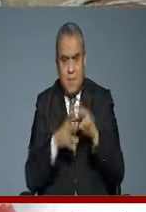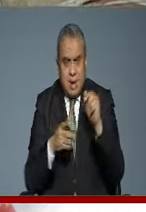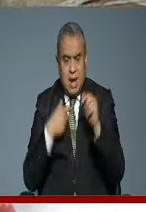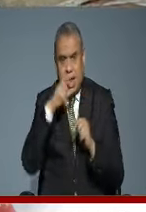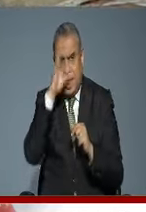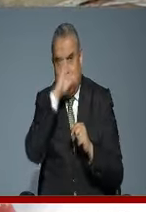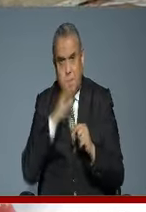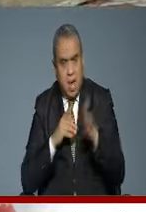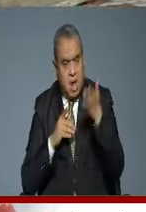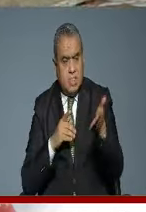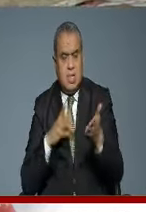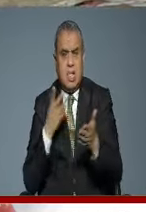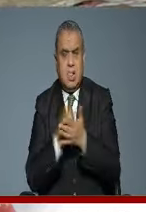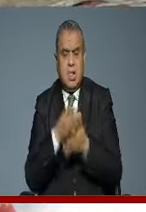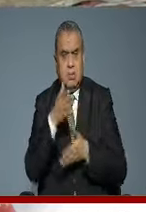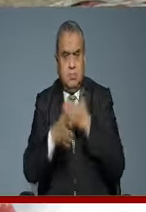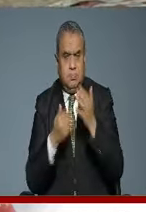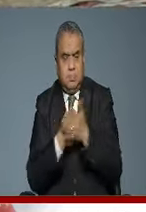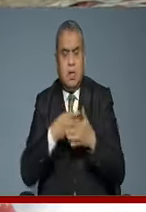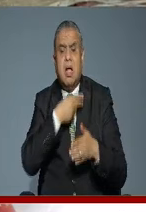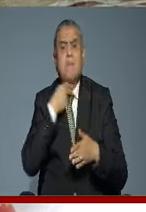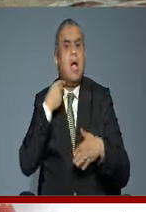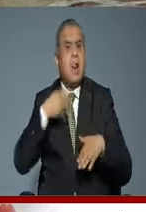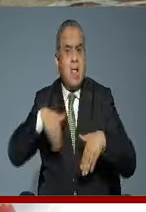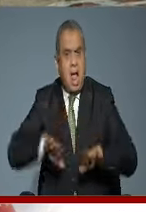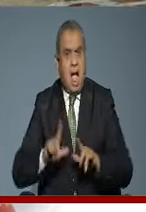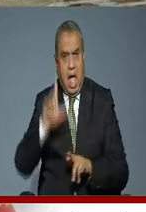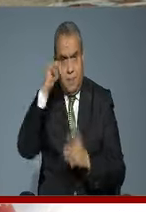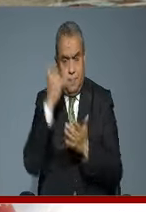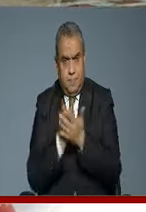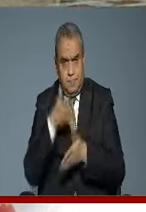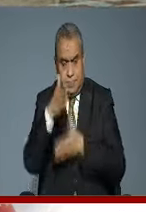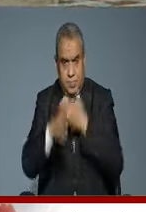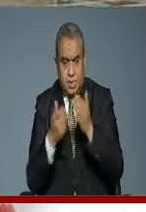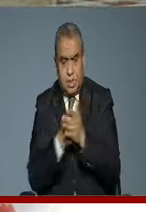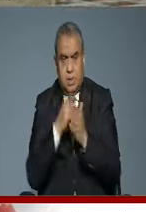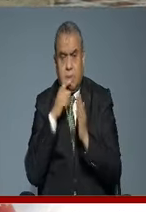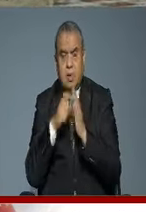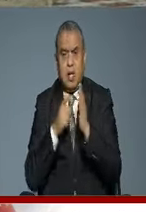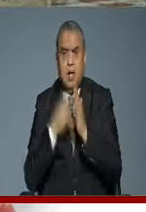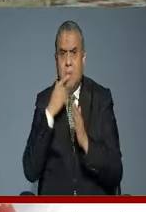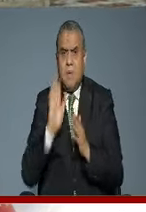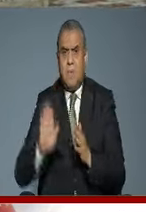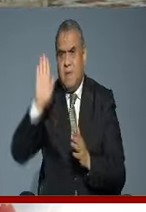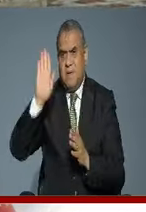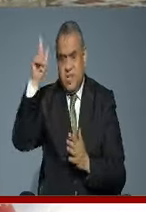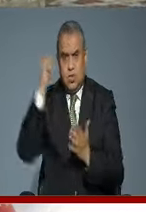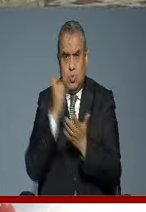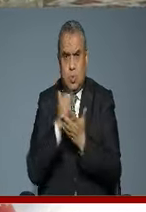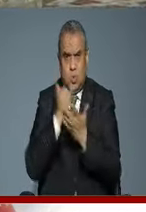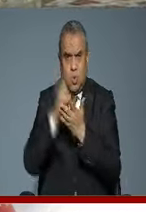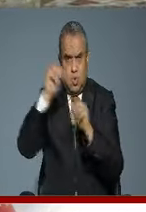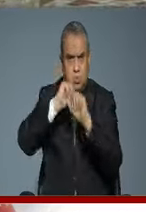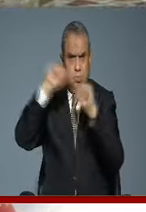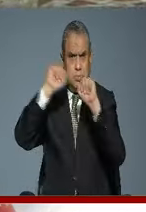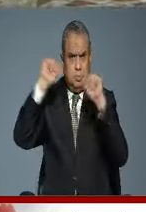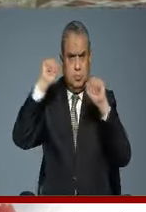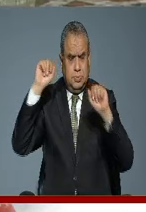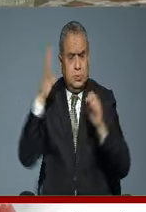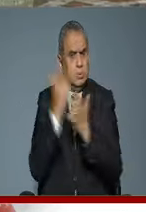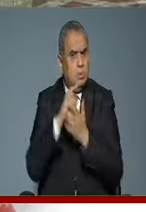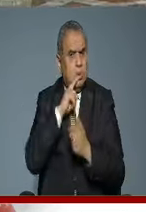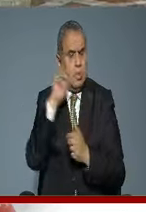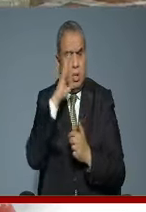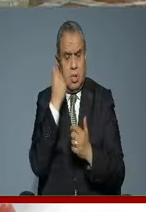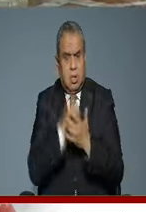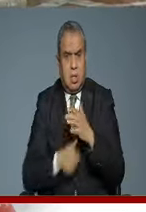جيوسياسية جديدة في مجلس الأمن. يجب أن نقضي على حق الفيتو المستخدم من عدة بلدان، ويجب على أعضاء